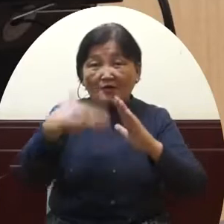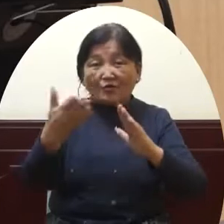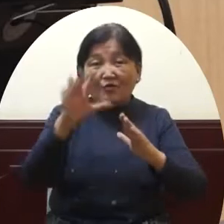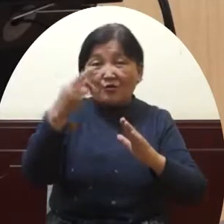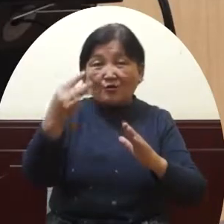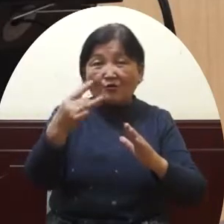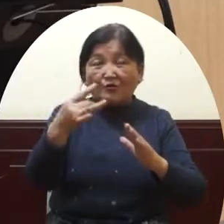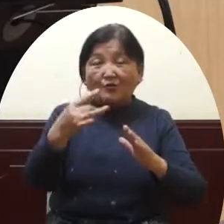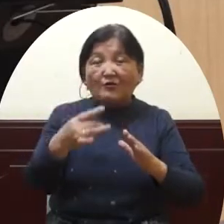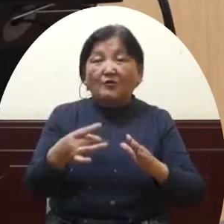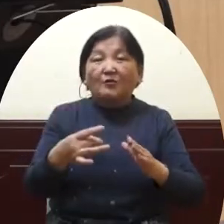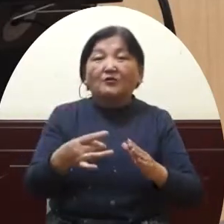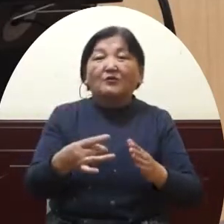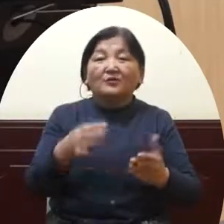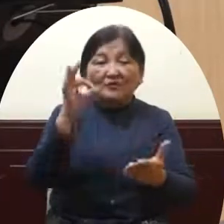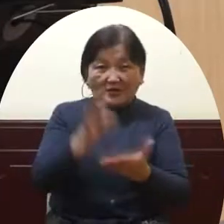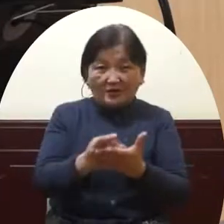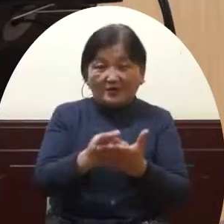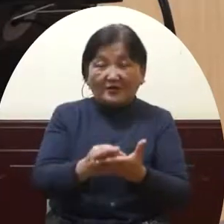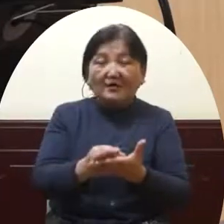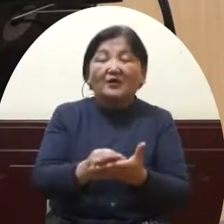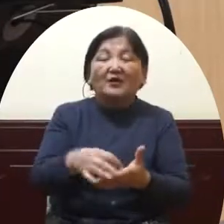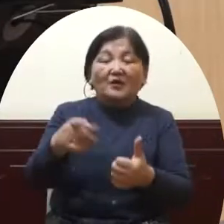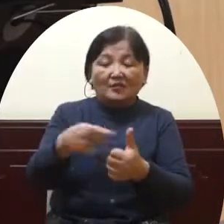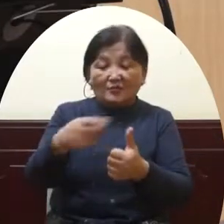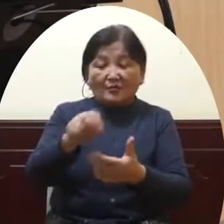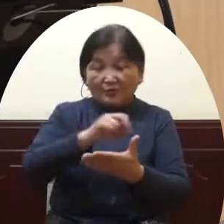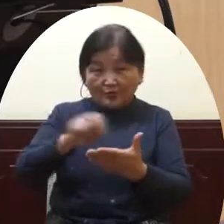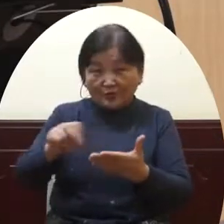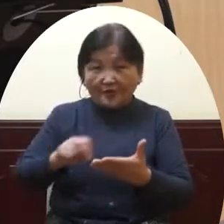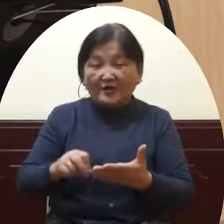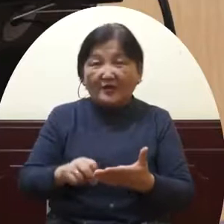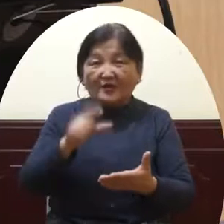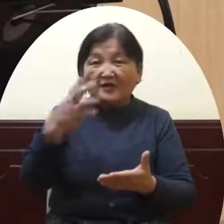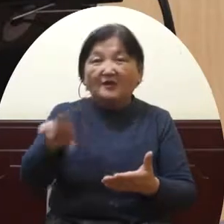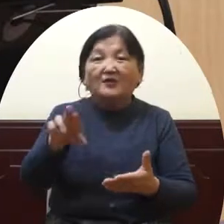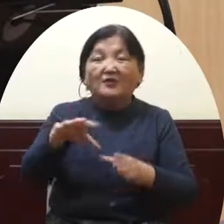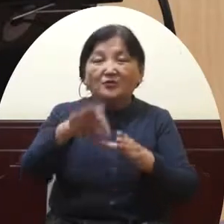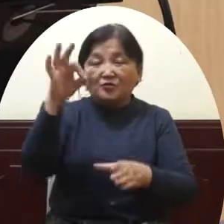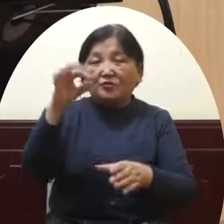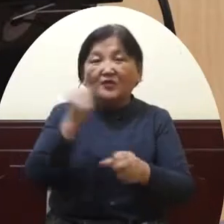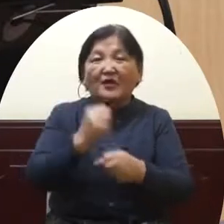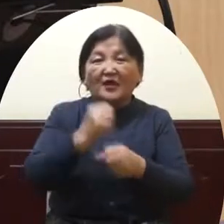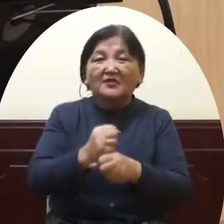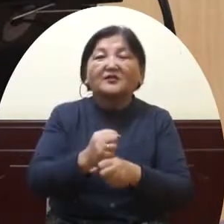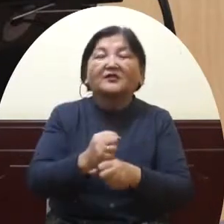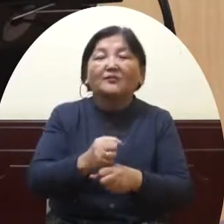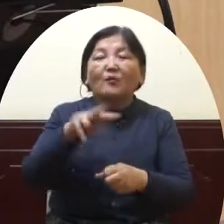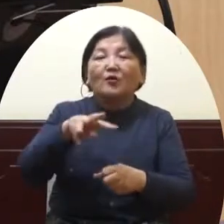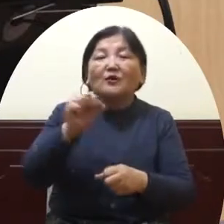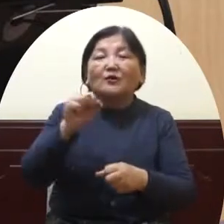тэглэх бүтгэлээ бүртгүүлэрээ энэ төргээл зарлж гин тий. Энэ бол одоо нөгөө бидний улс